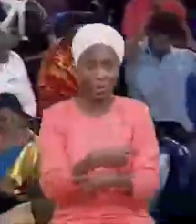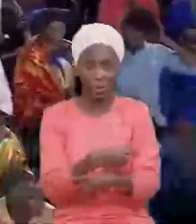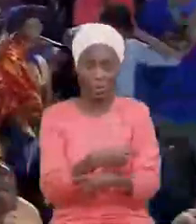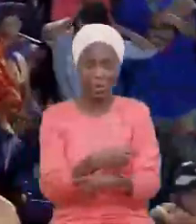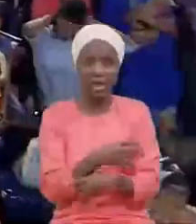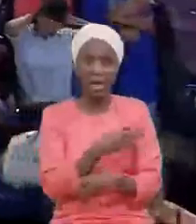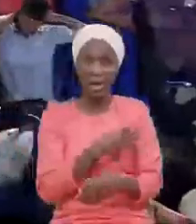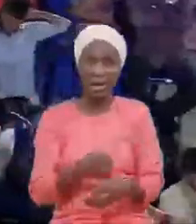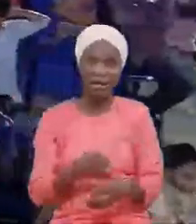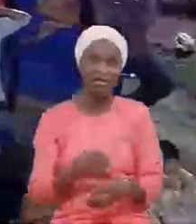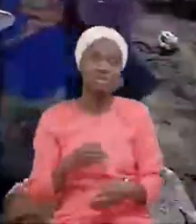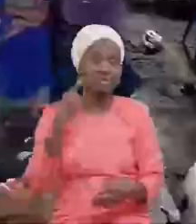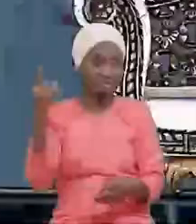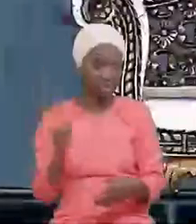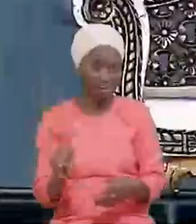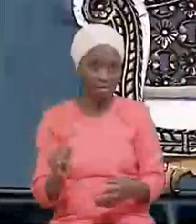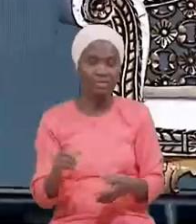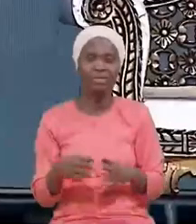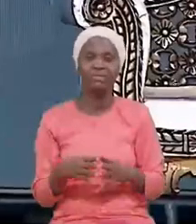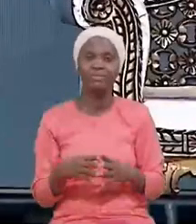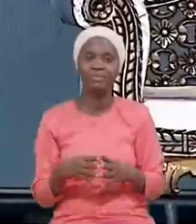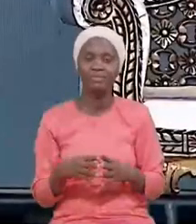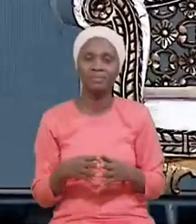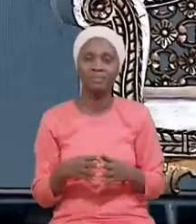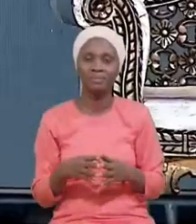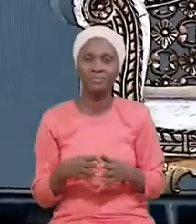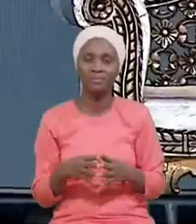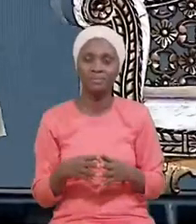Jésus-Christ est le même hier, aujourd'hui et éternellement.